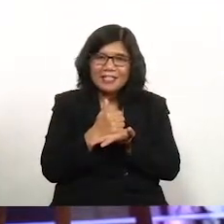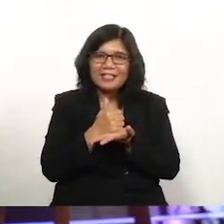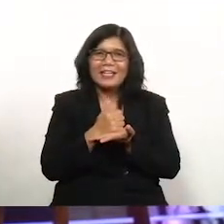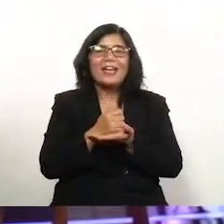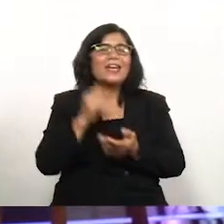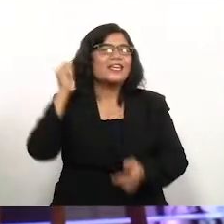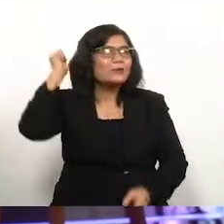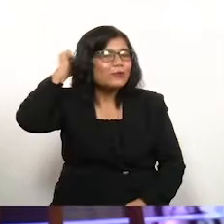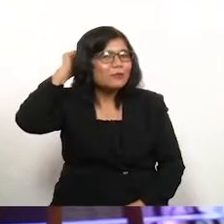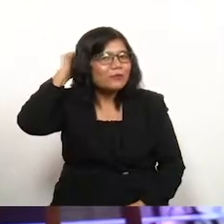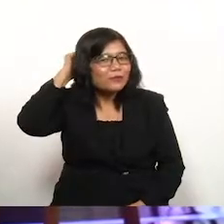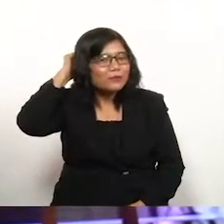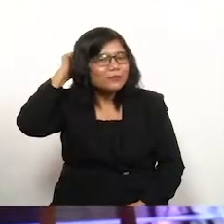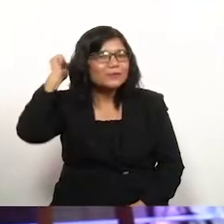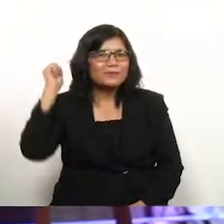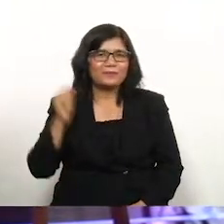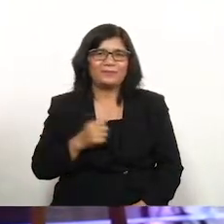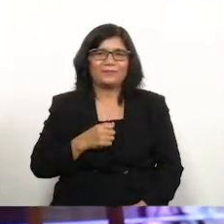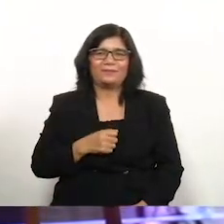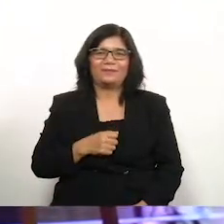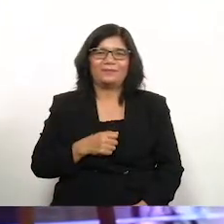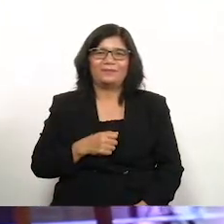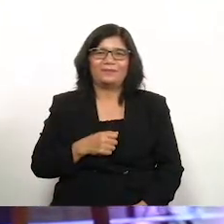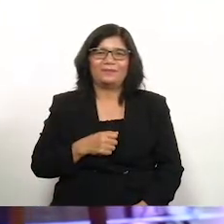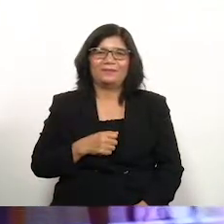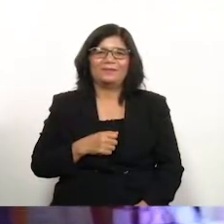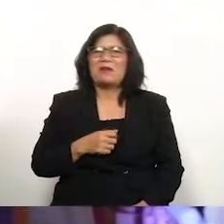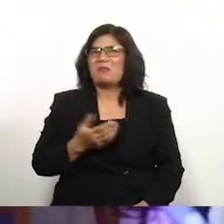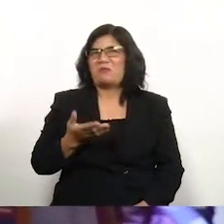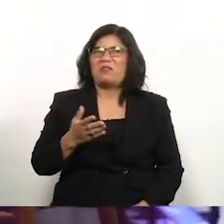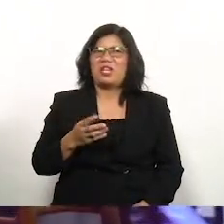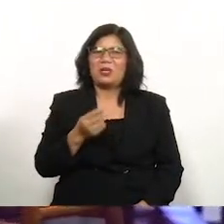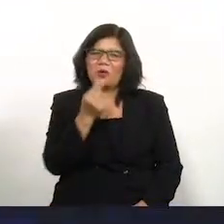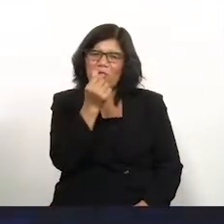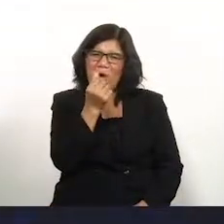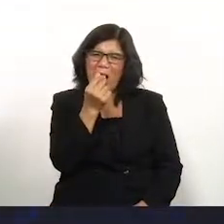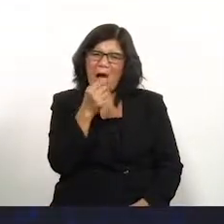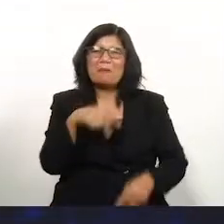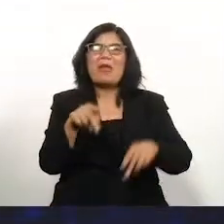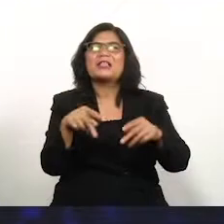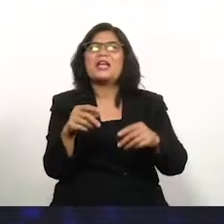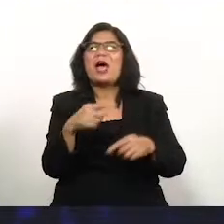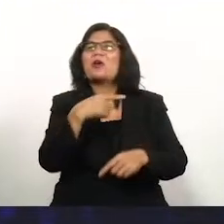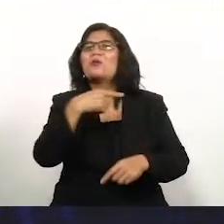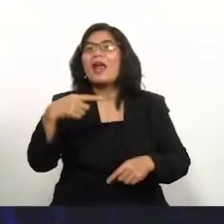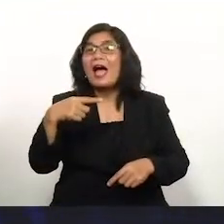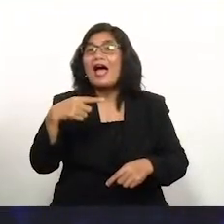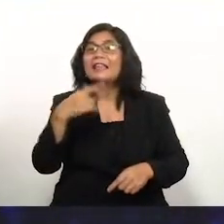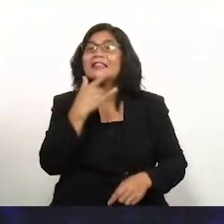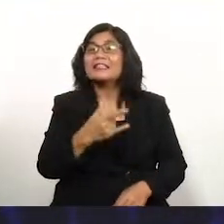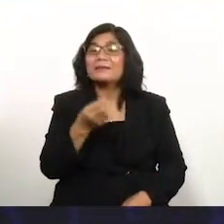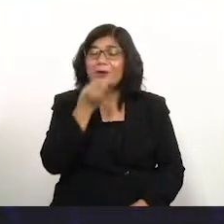ibu-ibu hai hai Hai mungkin Uang belanja kurang ya